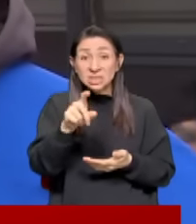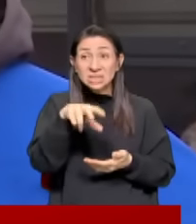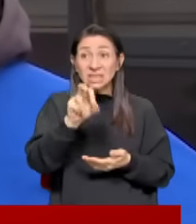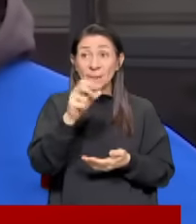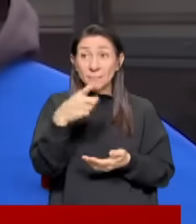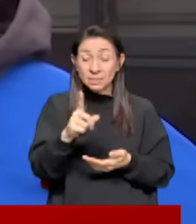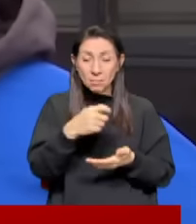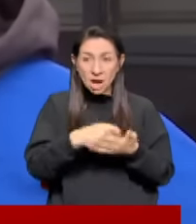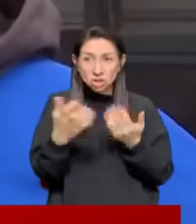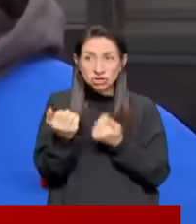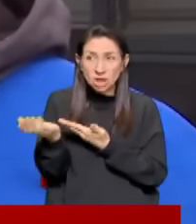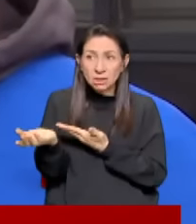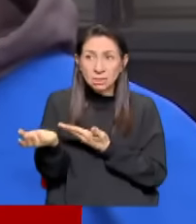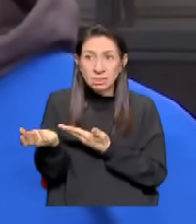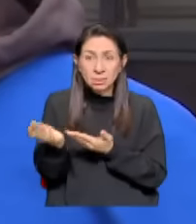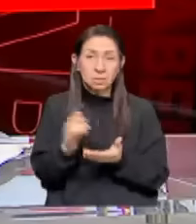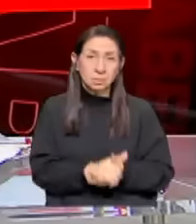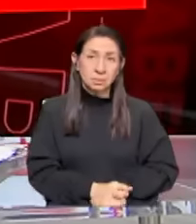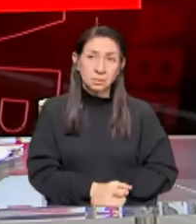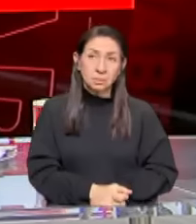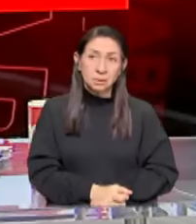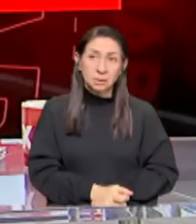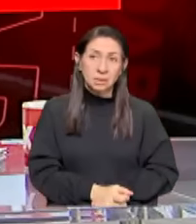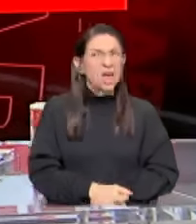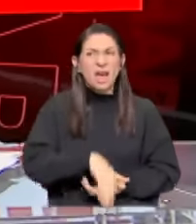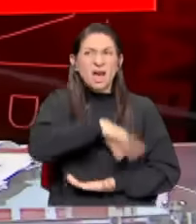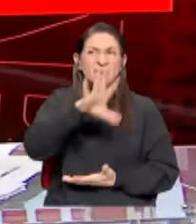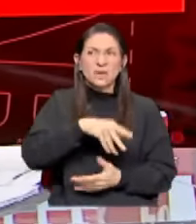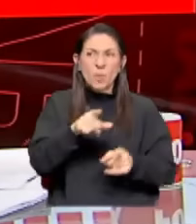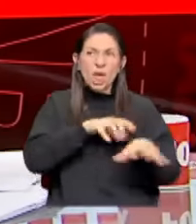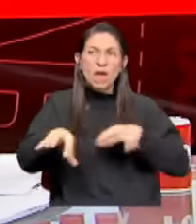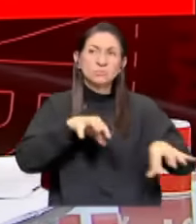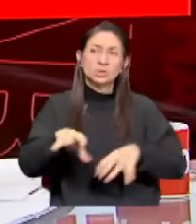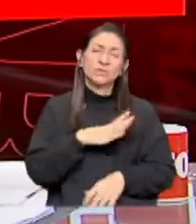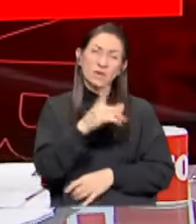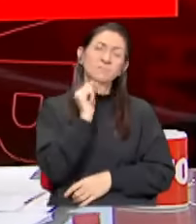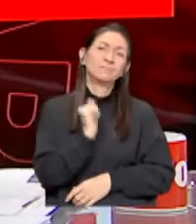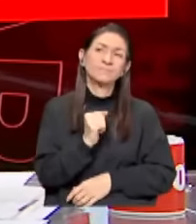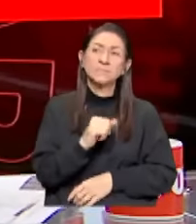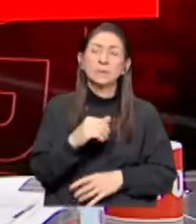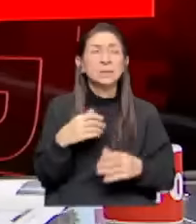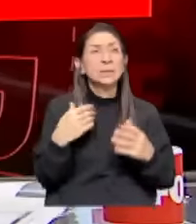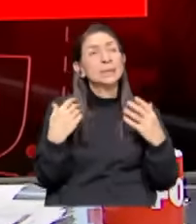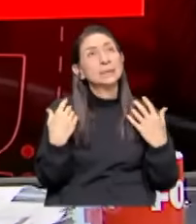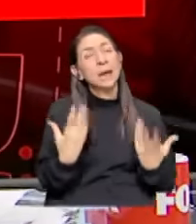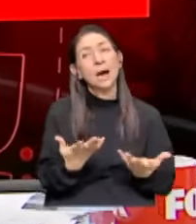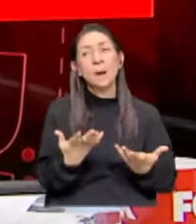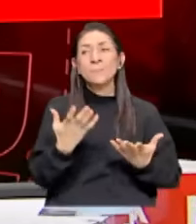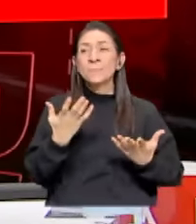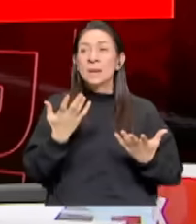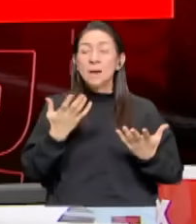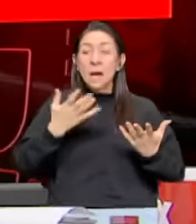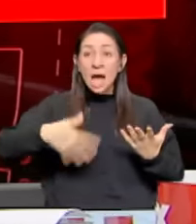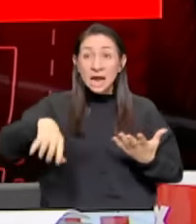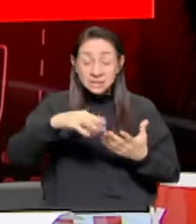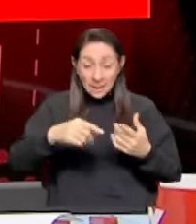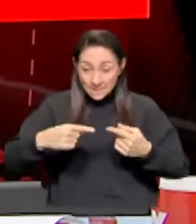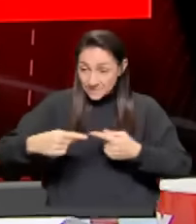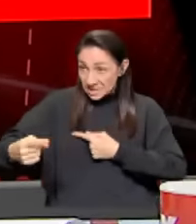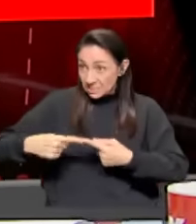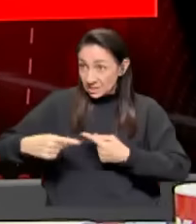bin lira bandında maaş alıyor. Her tarafta böyle bir ayrımcılık var. Ya herkesin